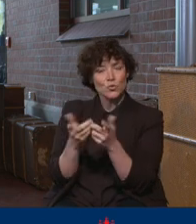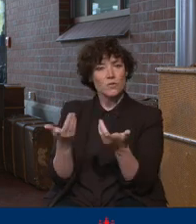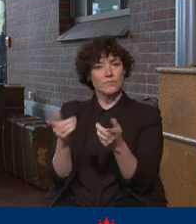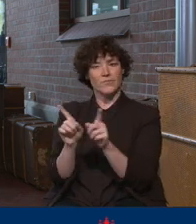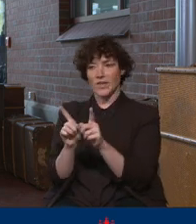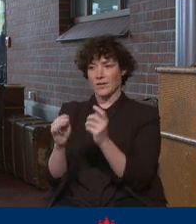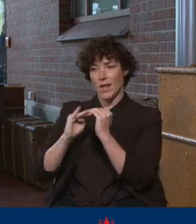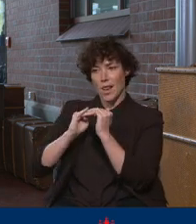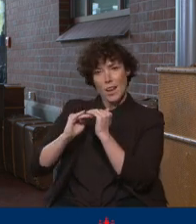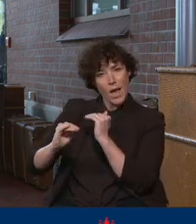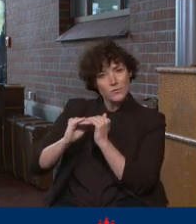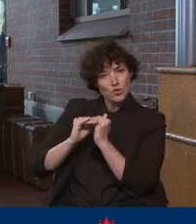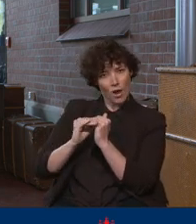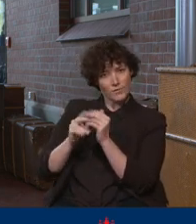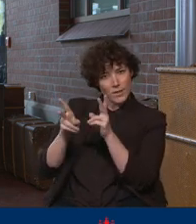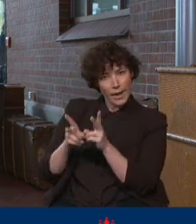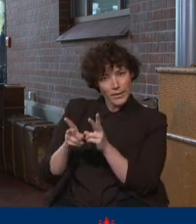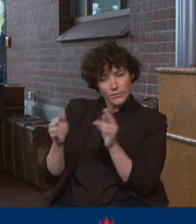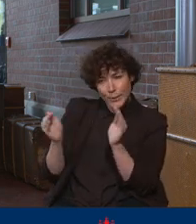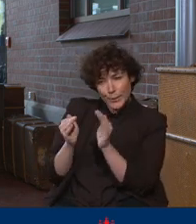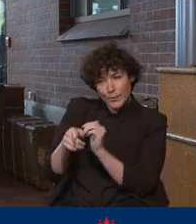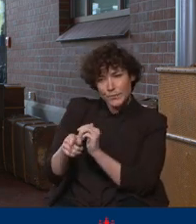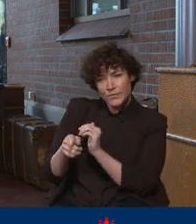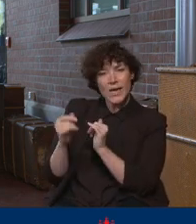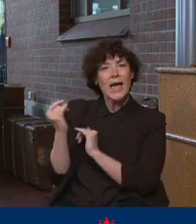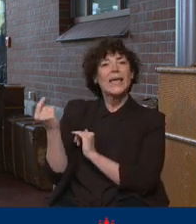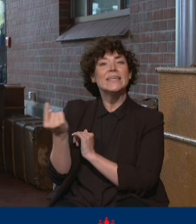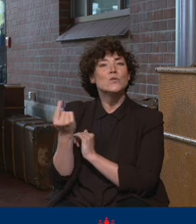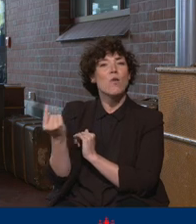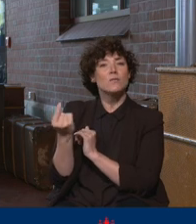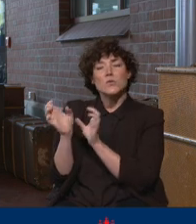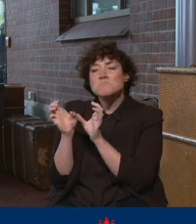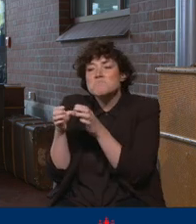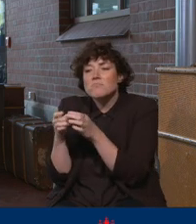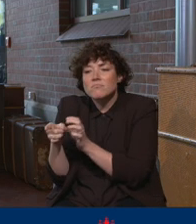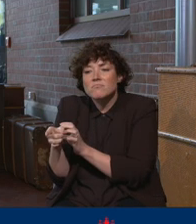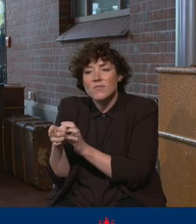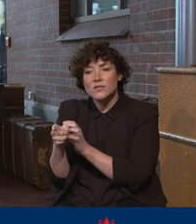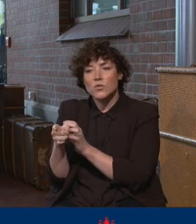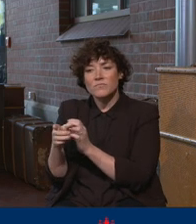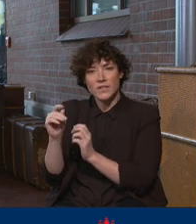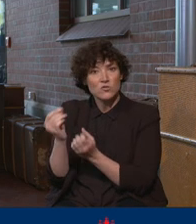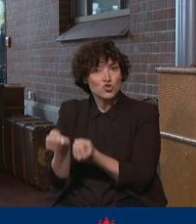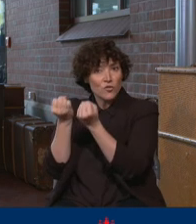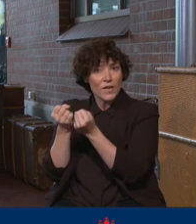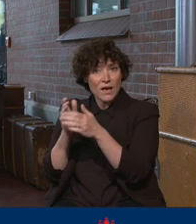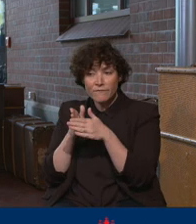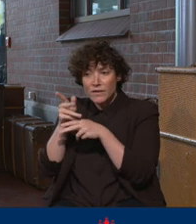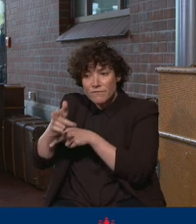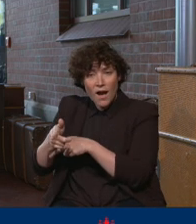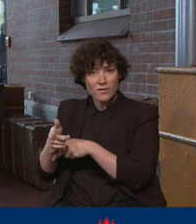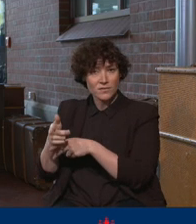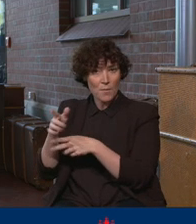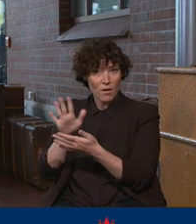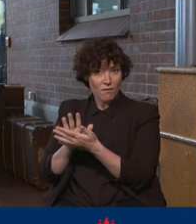landschaftsbestandteile die aber sehr isoliert sind kaum kaum sozusagen erfahrbar sind und dann sind wir an einem